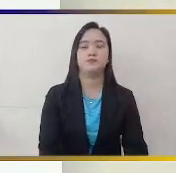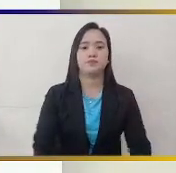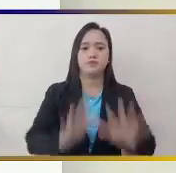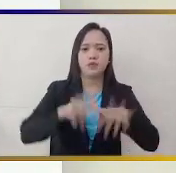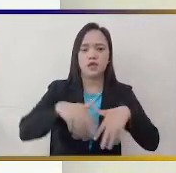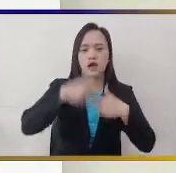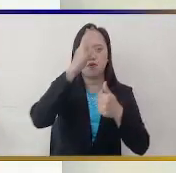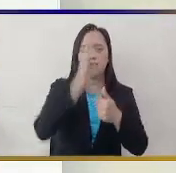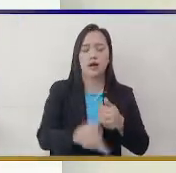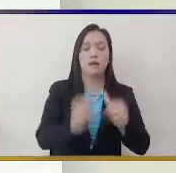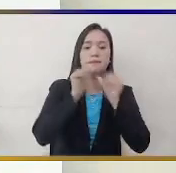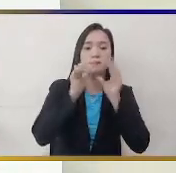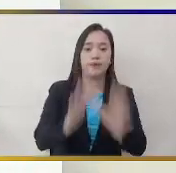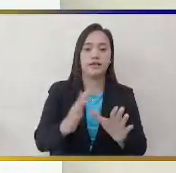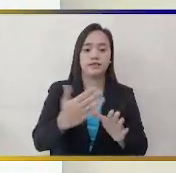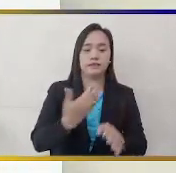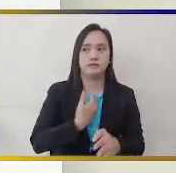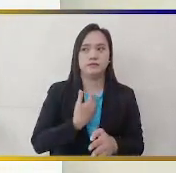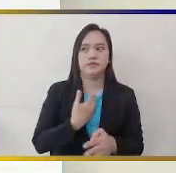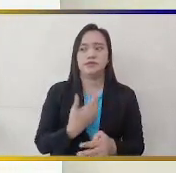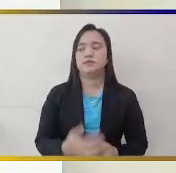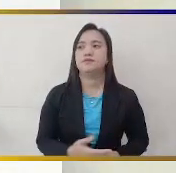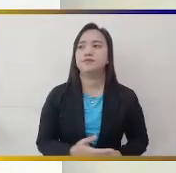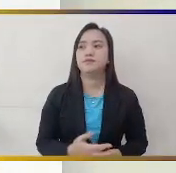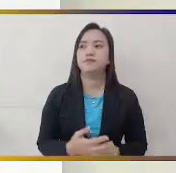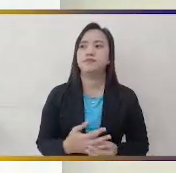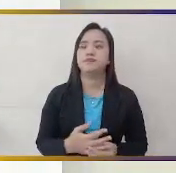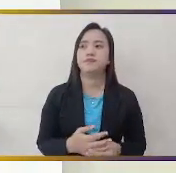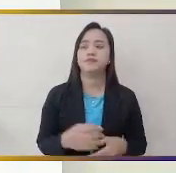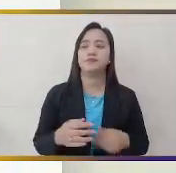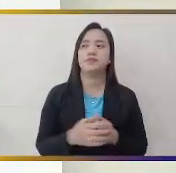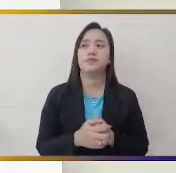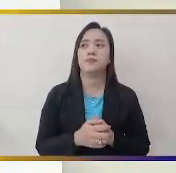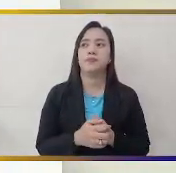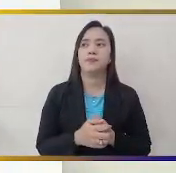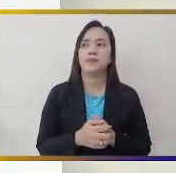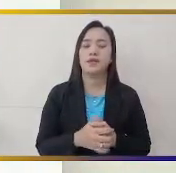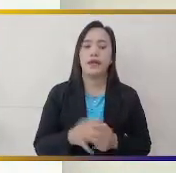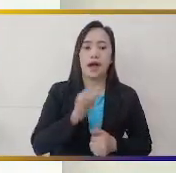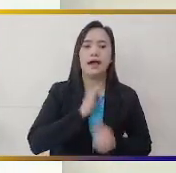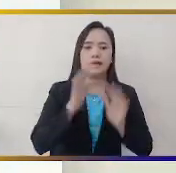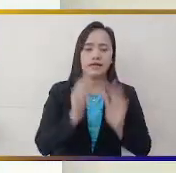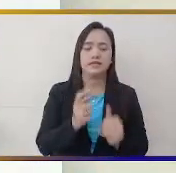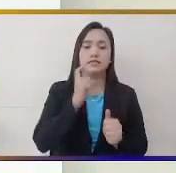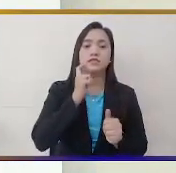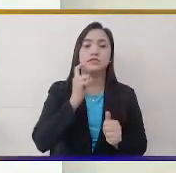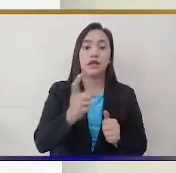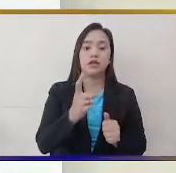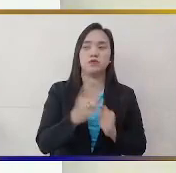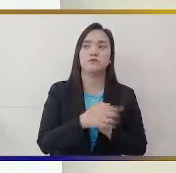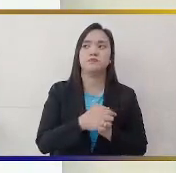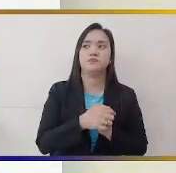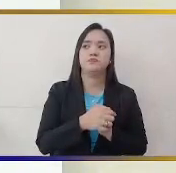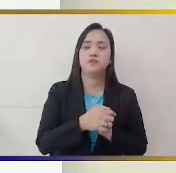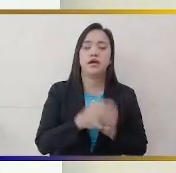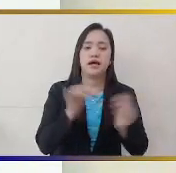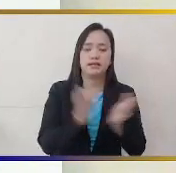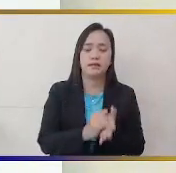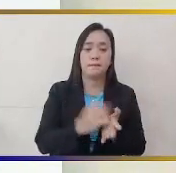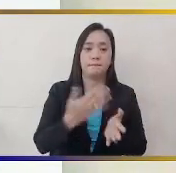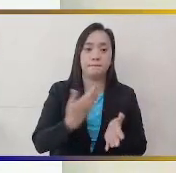Pagpalain Sa madaling salita kung paano tayo Pagpalain and I can tell you straightly na ako ay pinagpapala